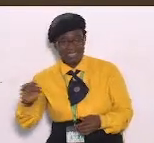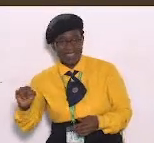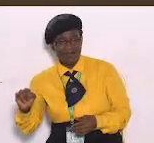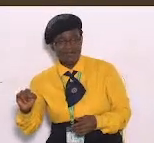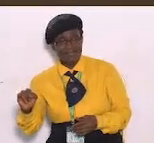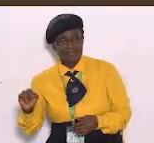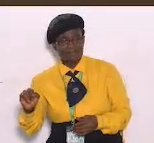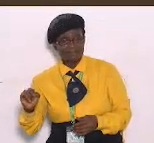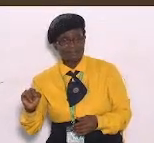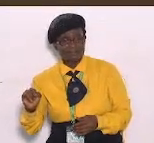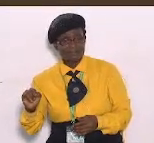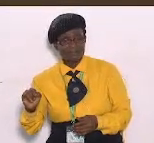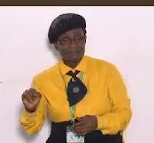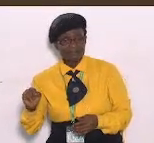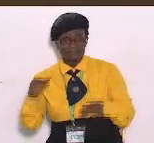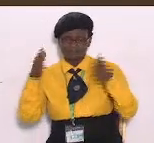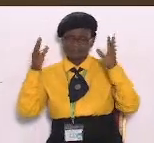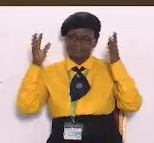dois écouter